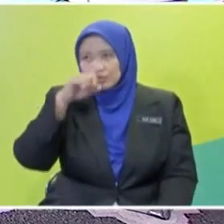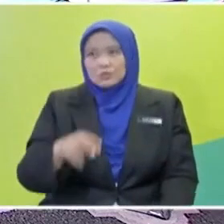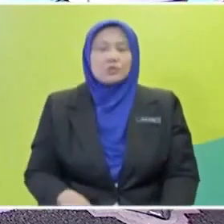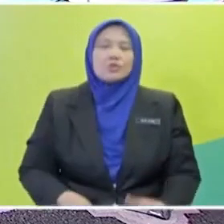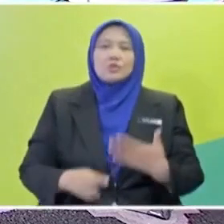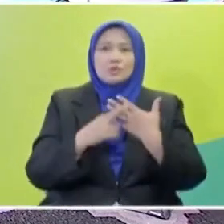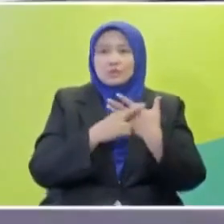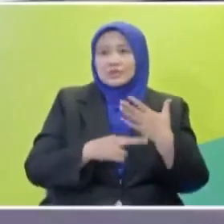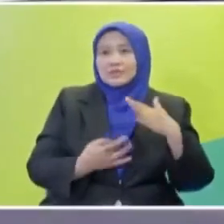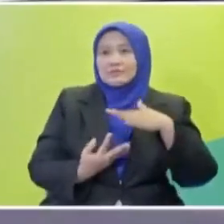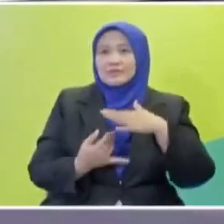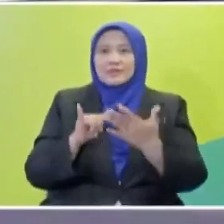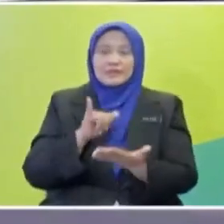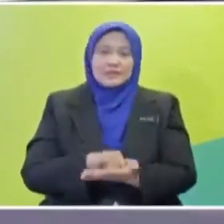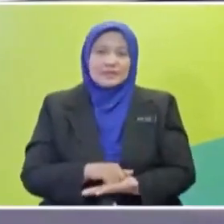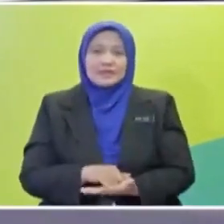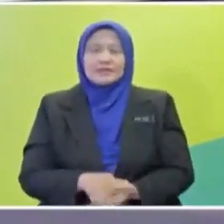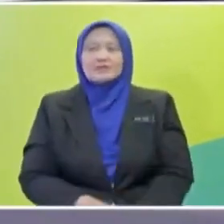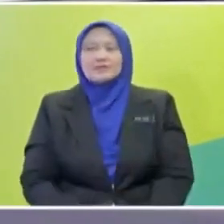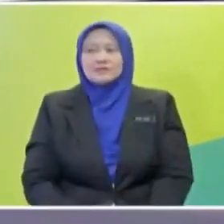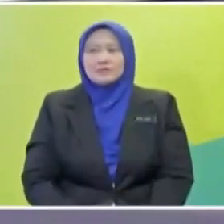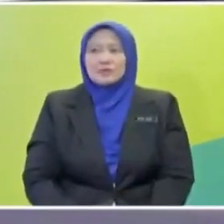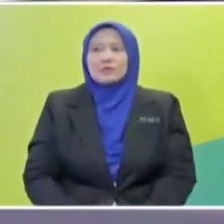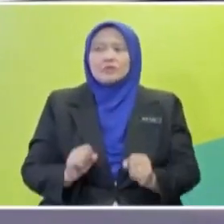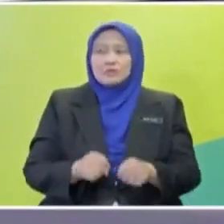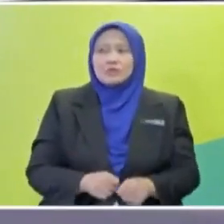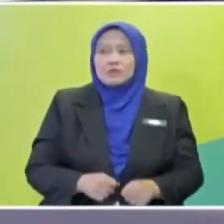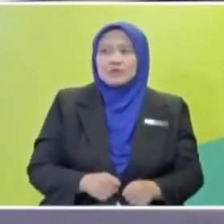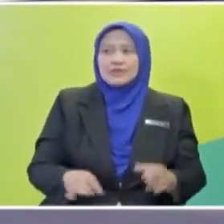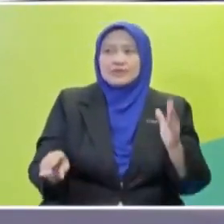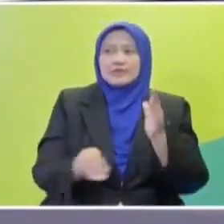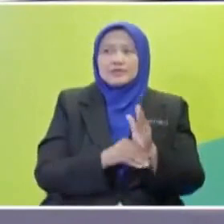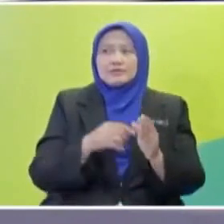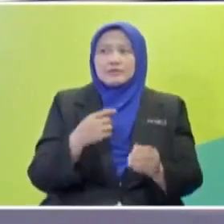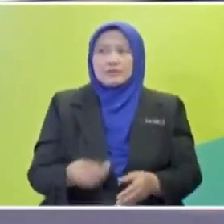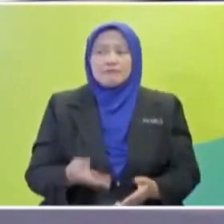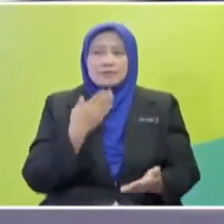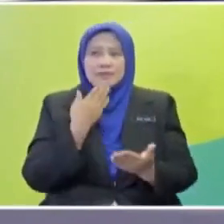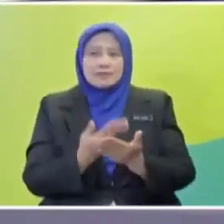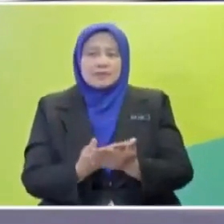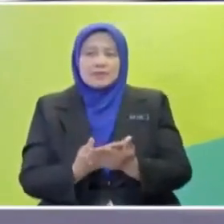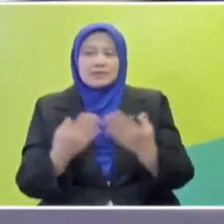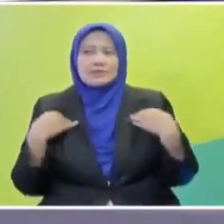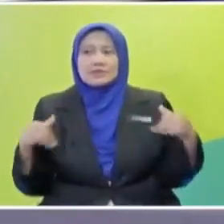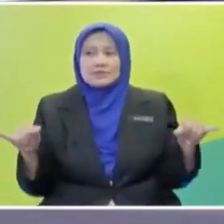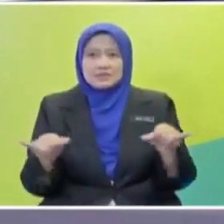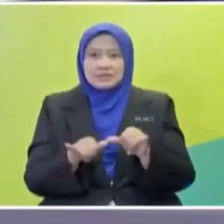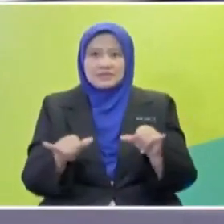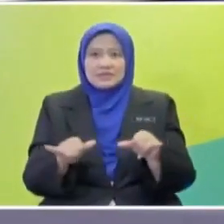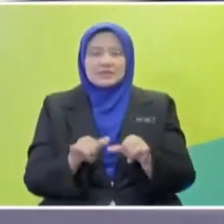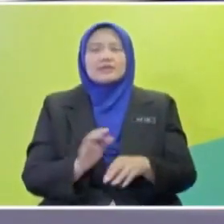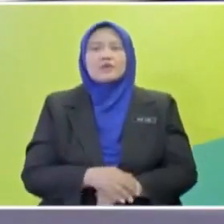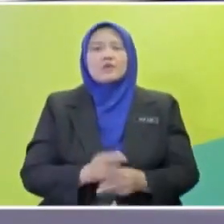masalah. Pastikan yang tadi yang perlu Syafika tambah baik, contoh pada elemen saiz kan, yang Syafika kena